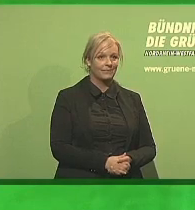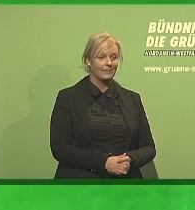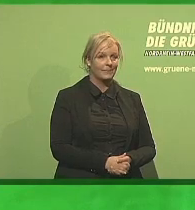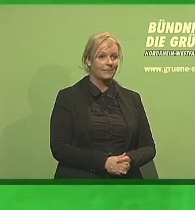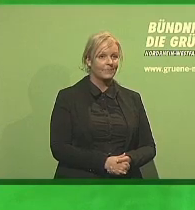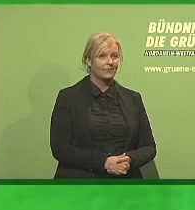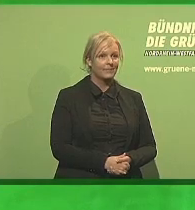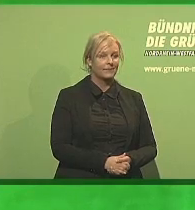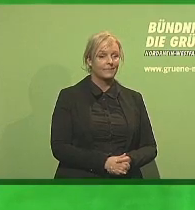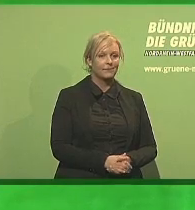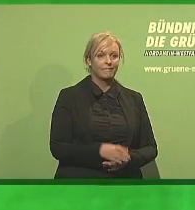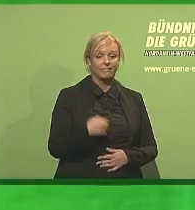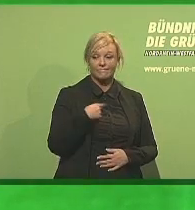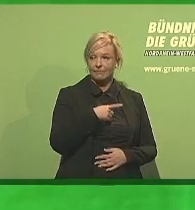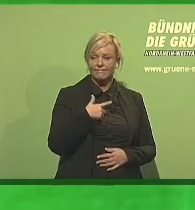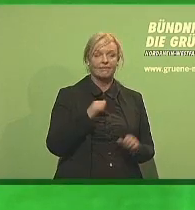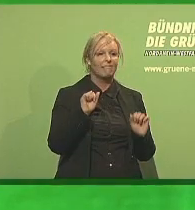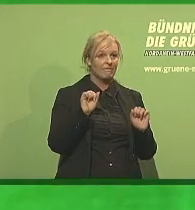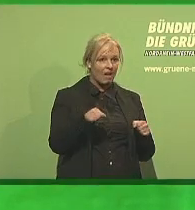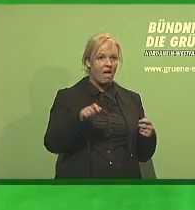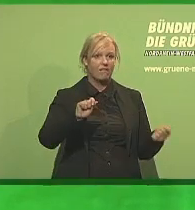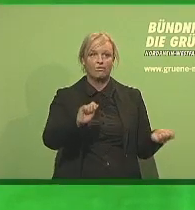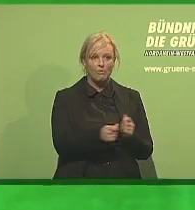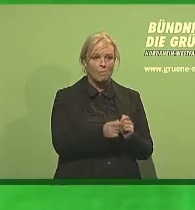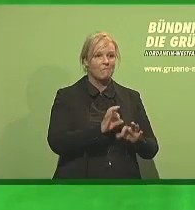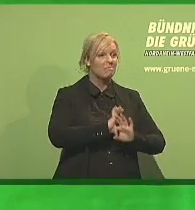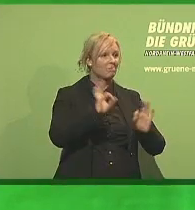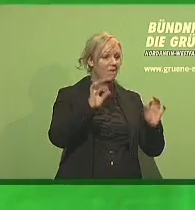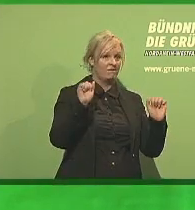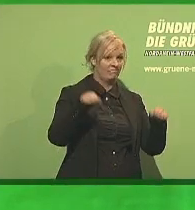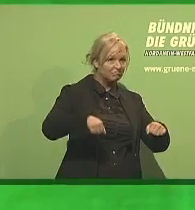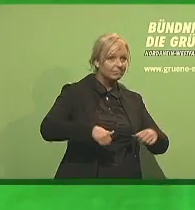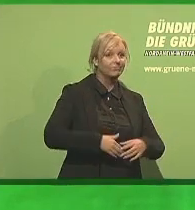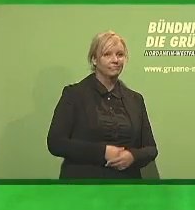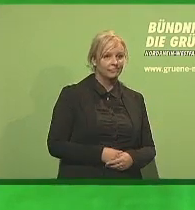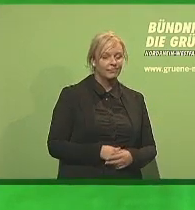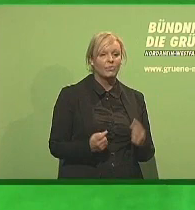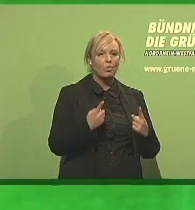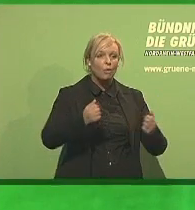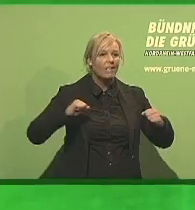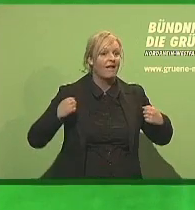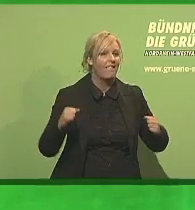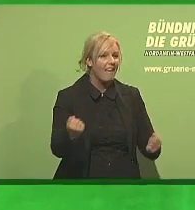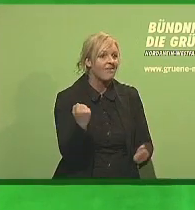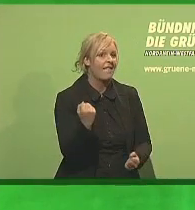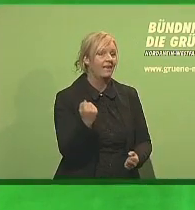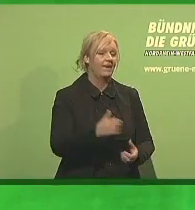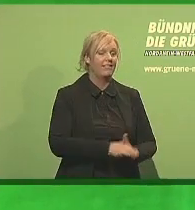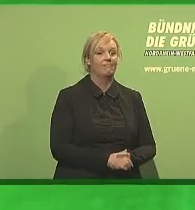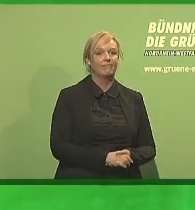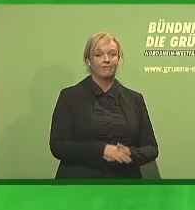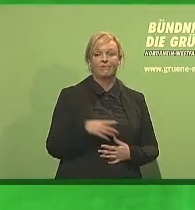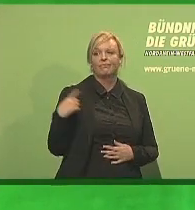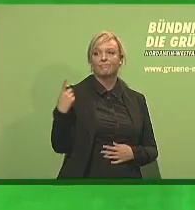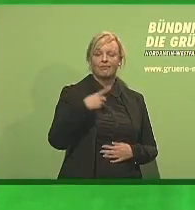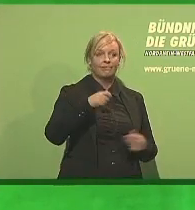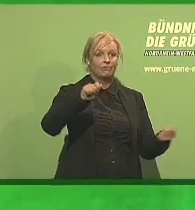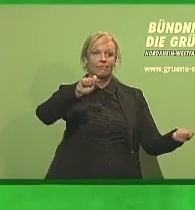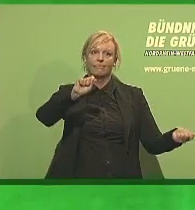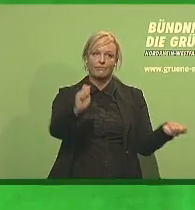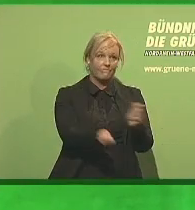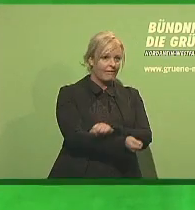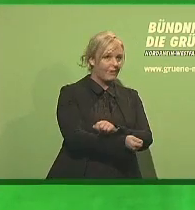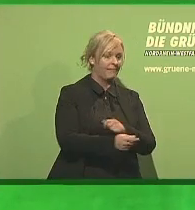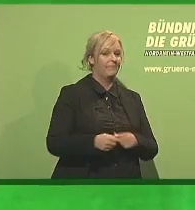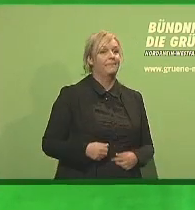Wir können es anders, wir können es besser, ja. Mit grüner Energie werden wir es wenden, so wie